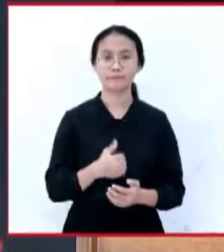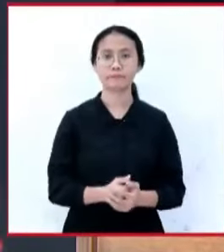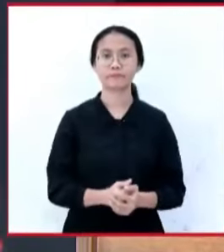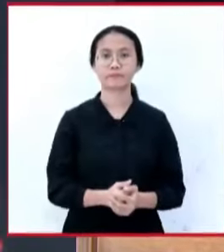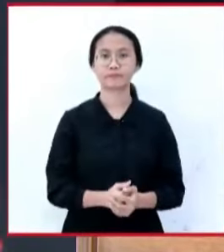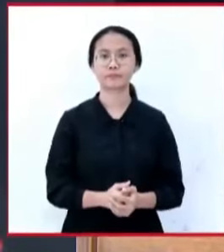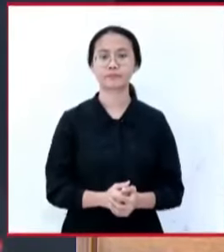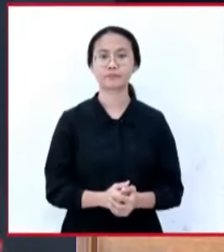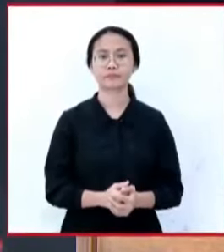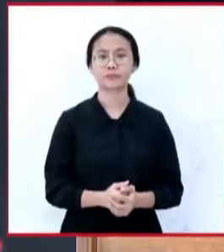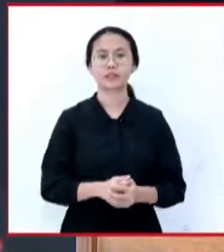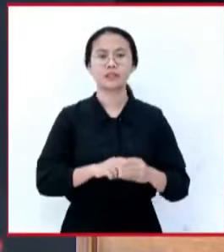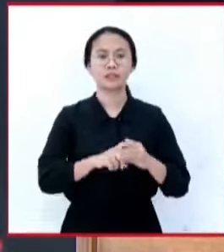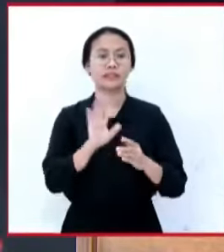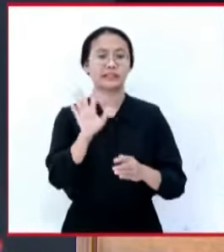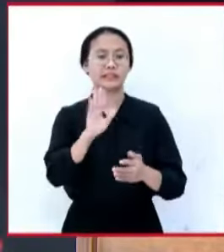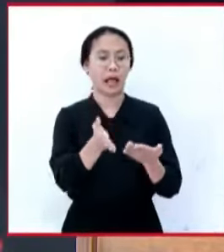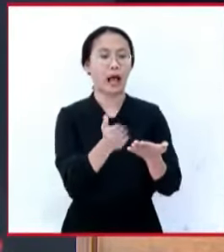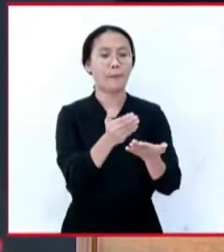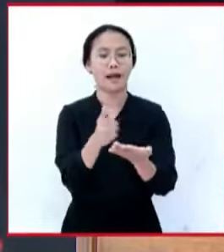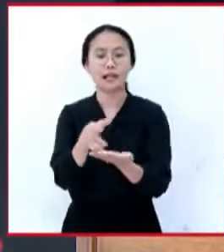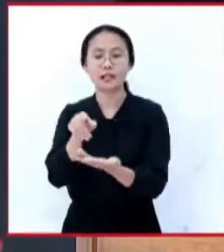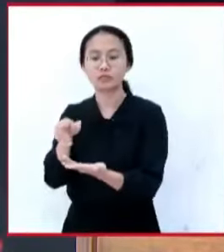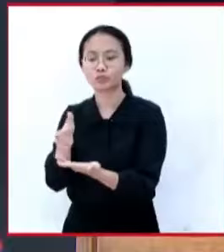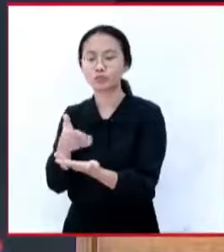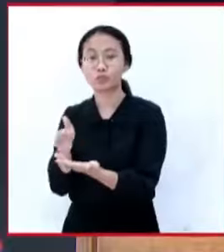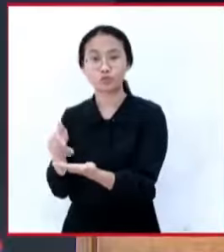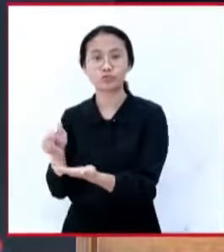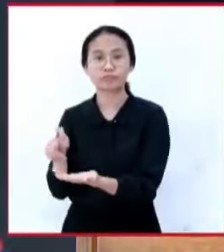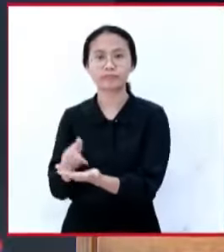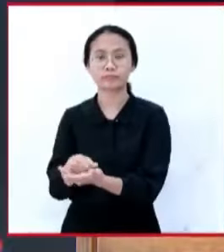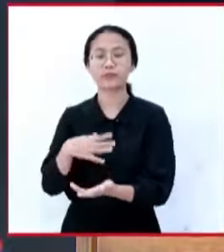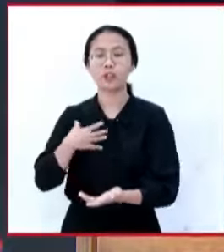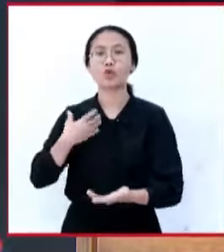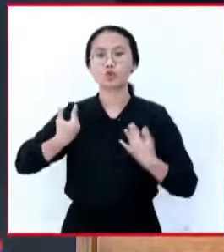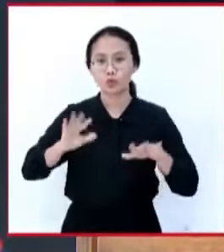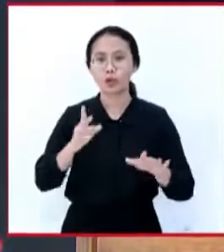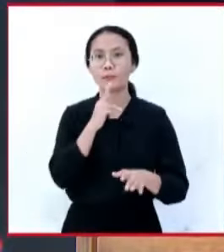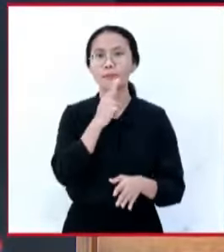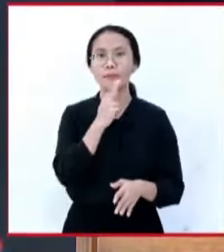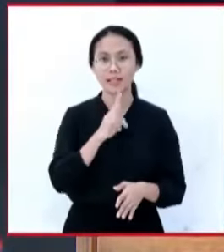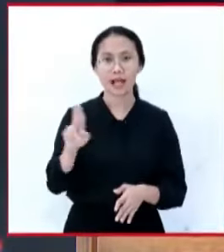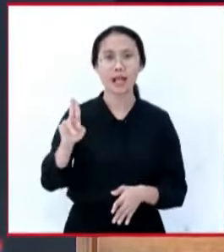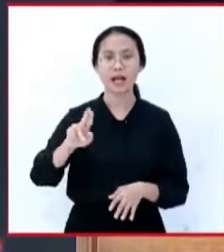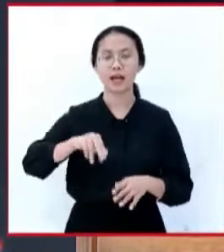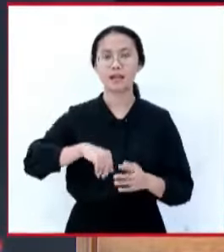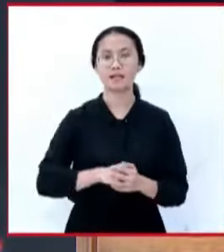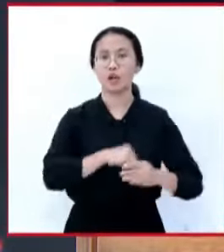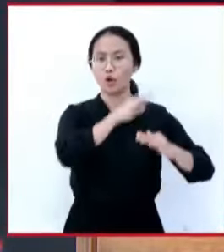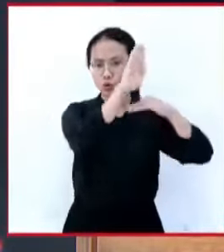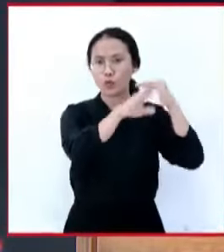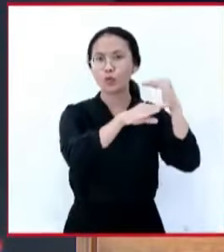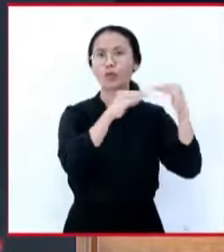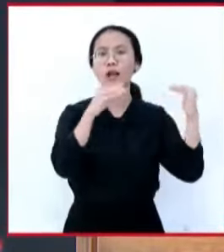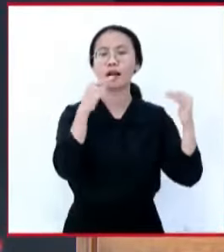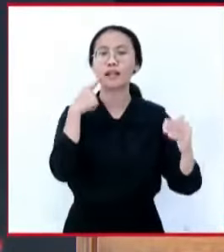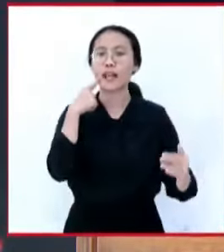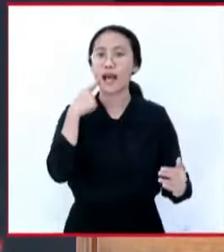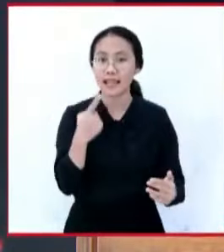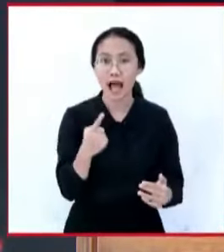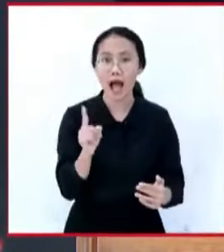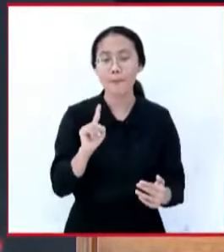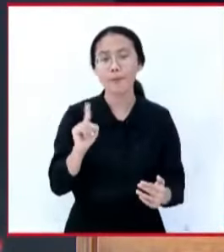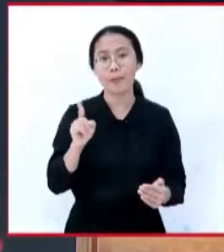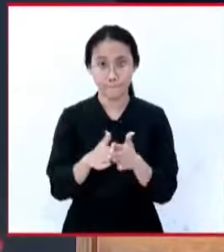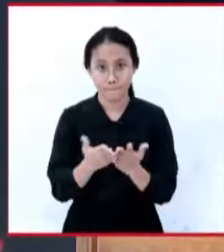tanpa membaca bukunya cotomas Dia sudah percaya Surga itu nyata karena kitab suci